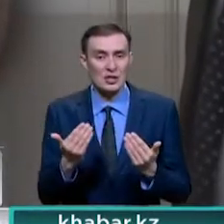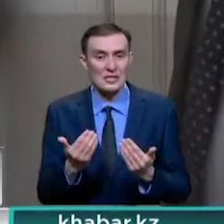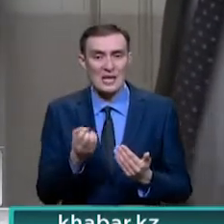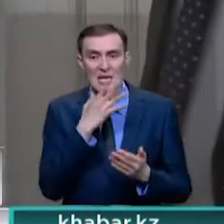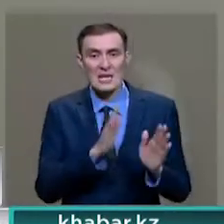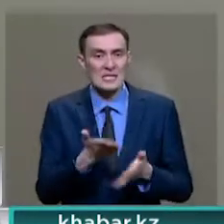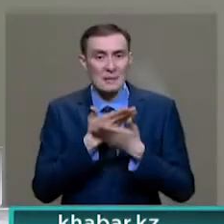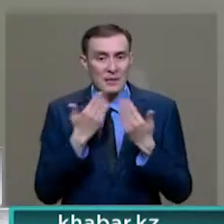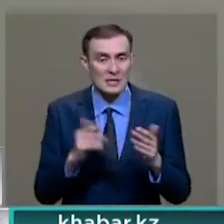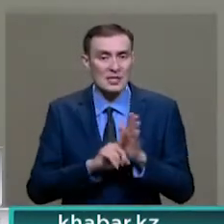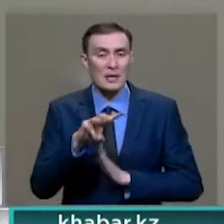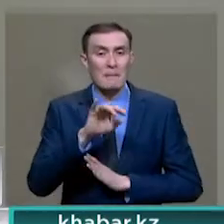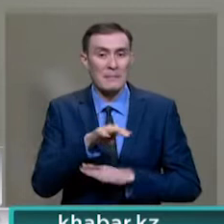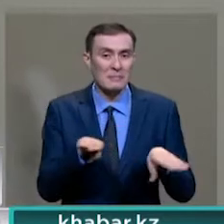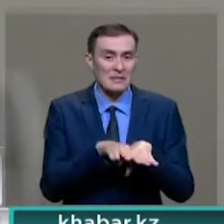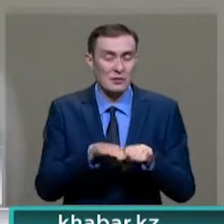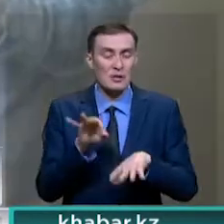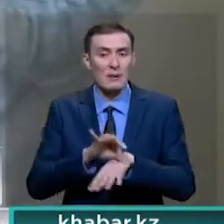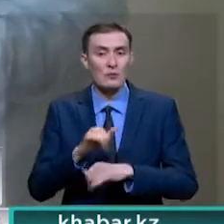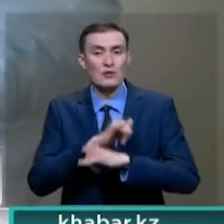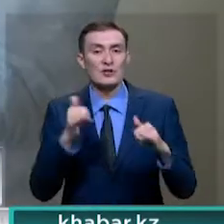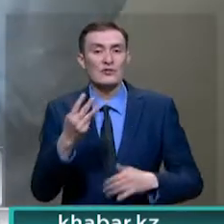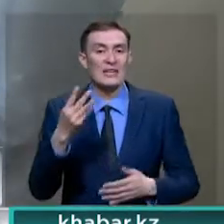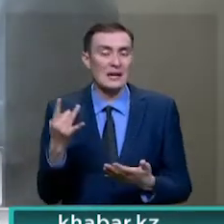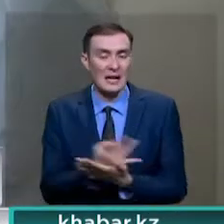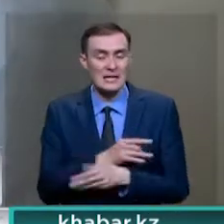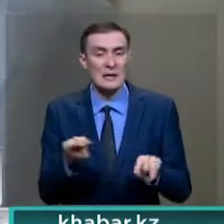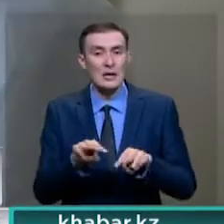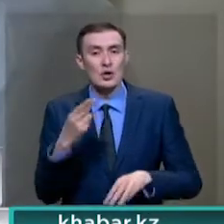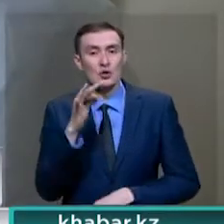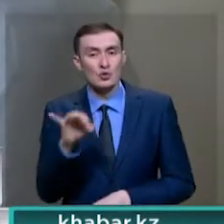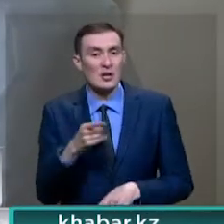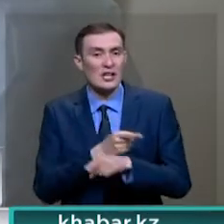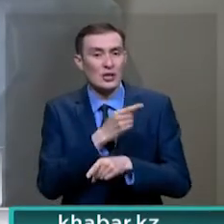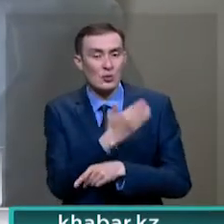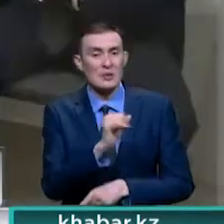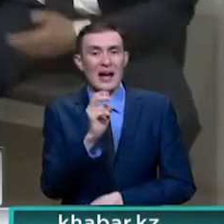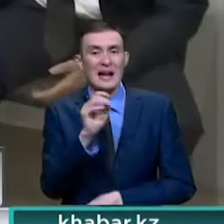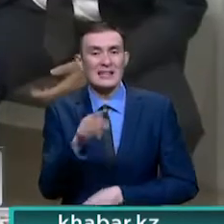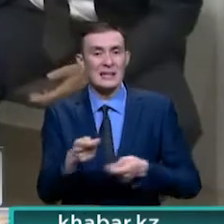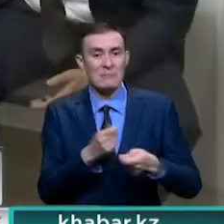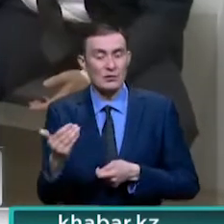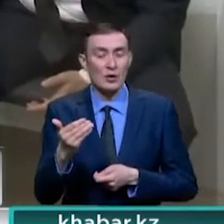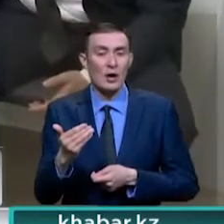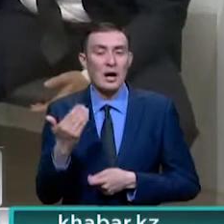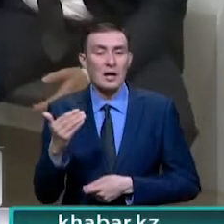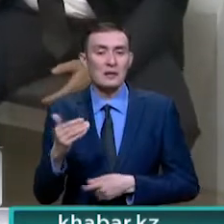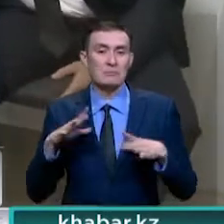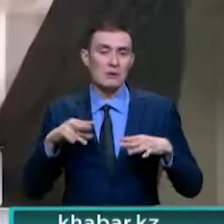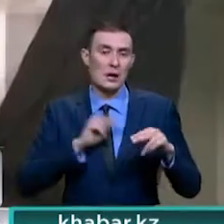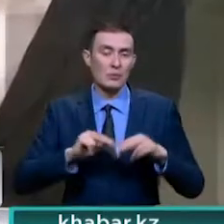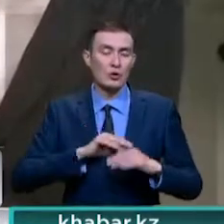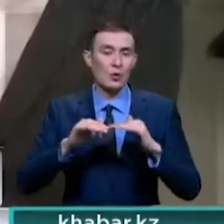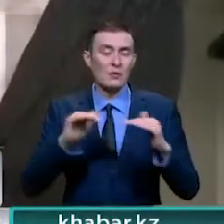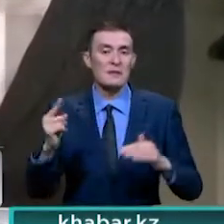нестабильная. По сравнению с мартом заболеваемость возросла в 3 раза. Министр Цой критикует акиматы. Говорит, спустя рукава там работают на